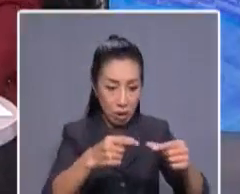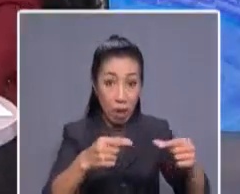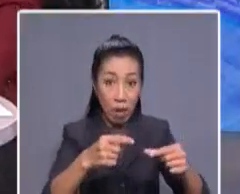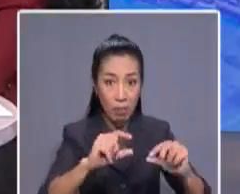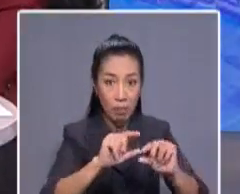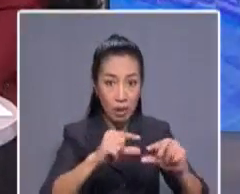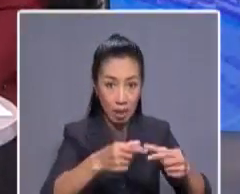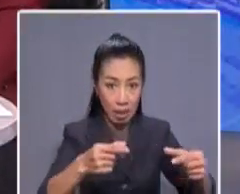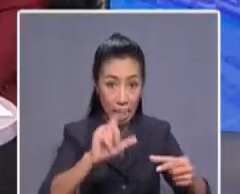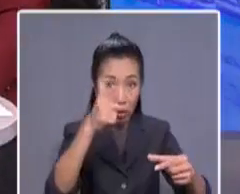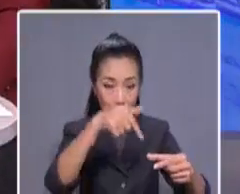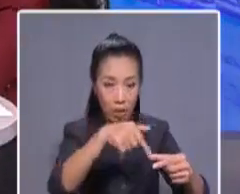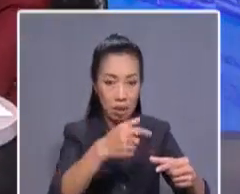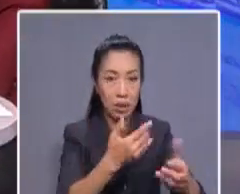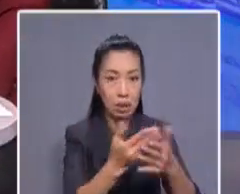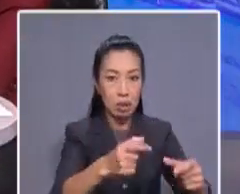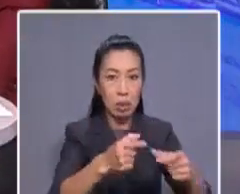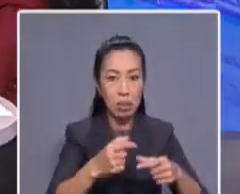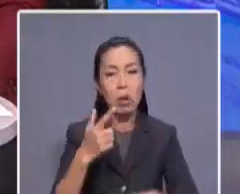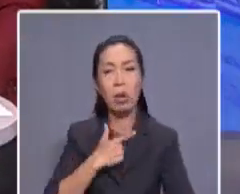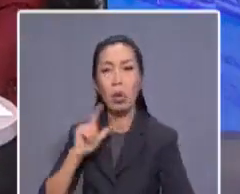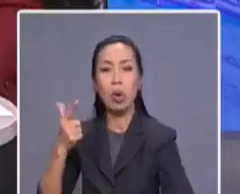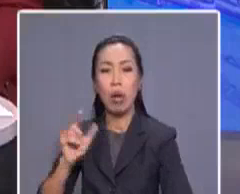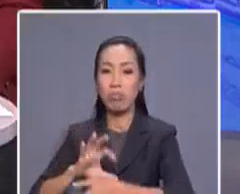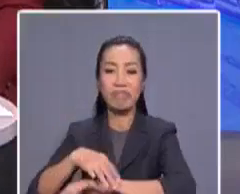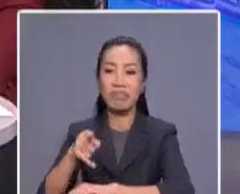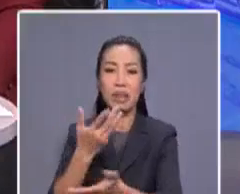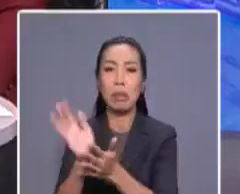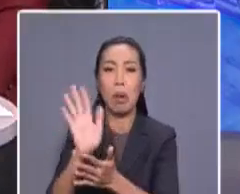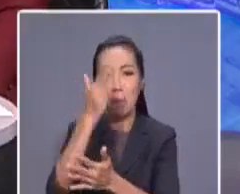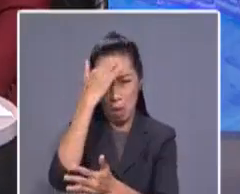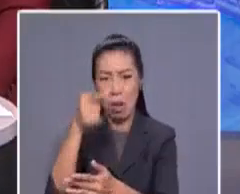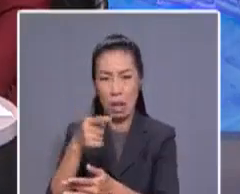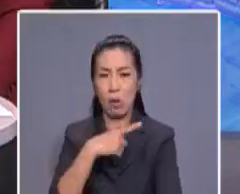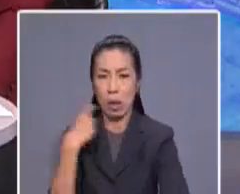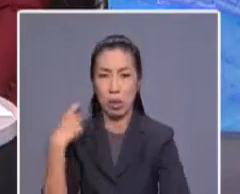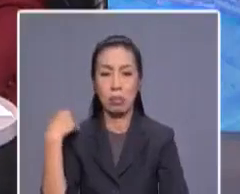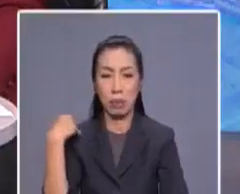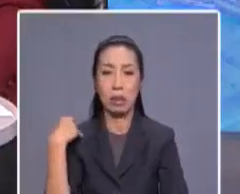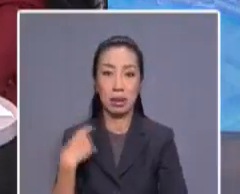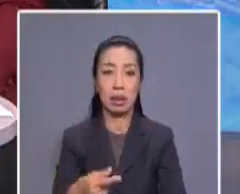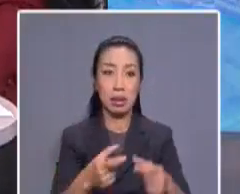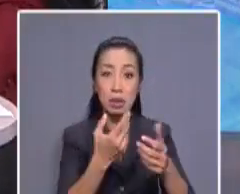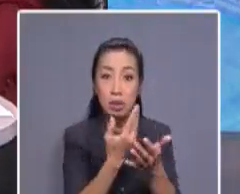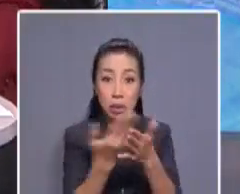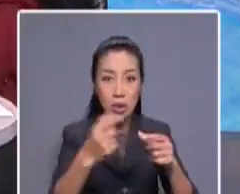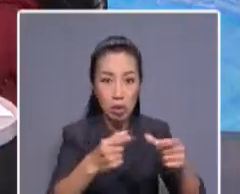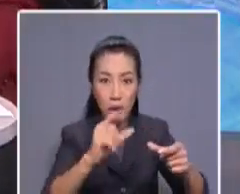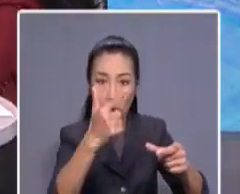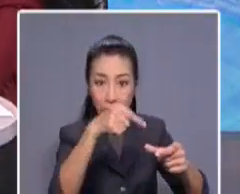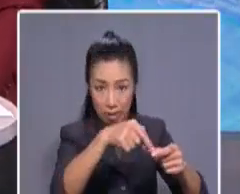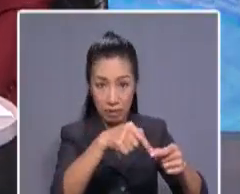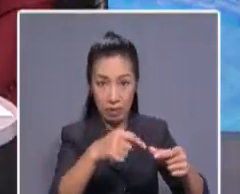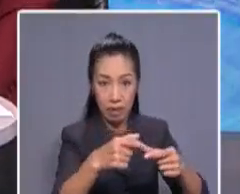ไม่ซื้อทองรูปพรรณนะเพราะว่าทองรูปพรรณยังไงท่านก็ขาดทุน ไม่ค่ากำเนิด มันมียังไงท่านก็ขาดทุนท่านต้องไปซื้อทองคำ